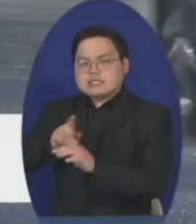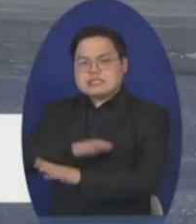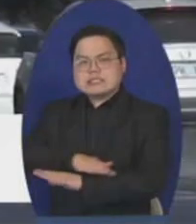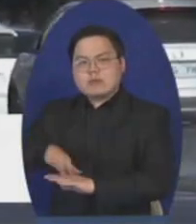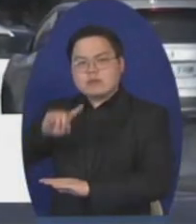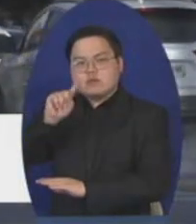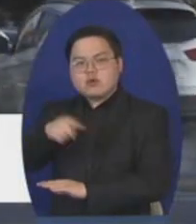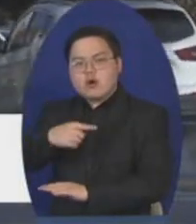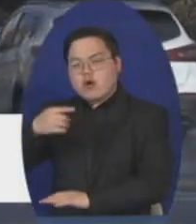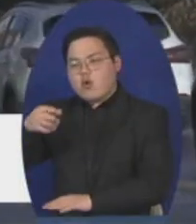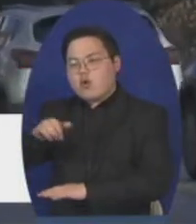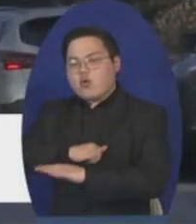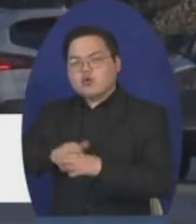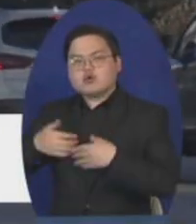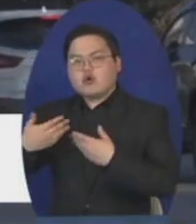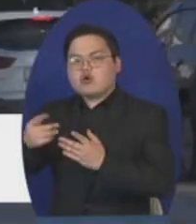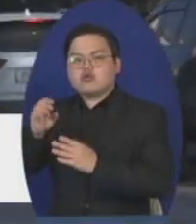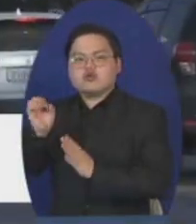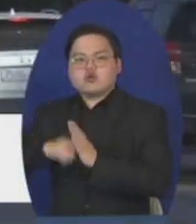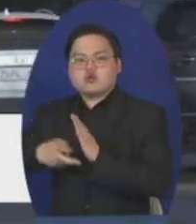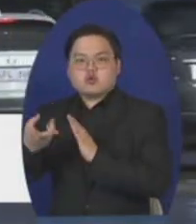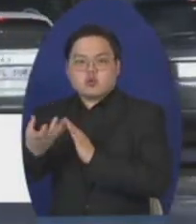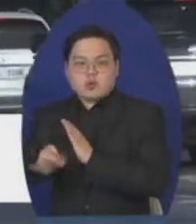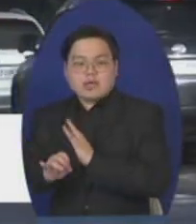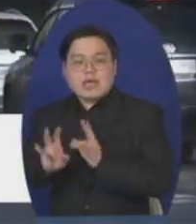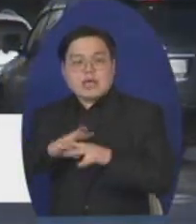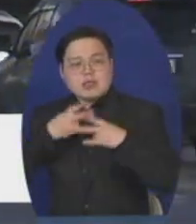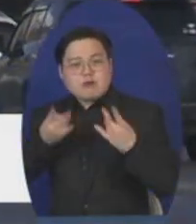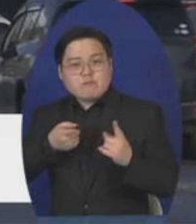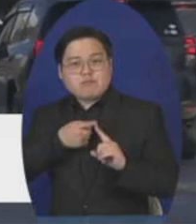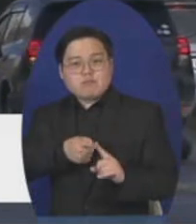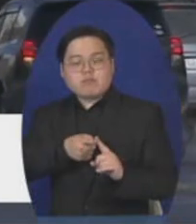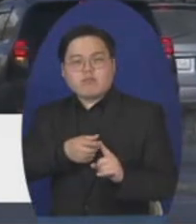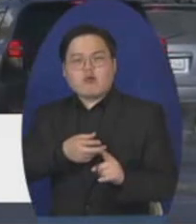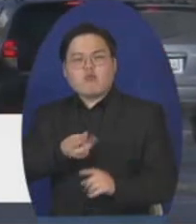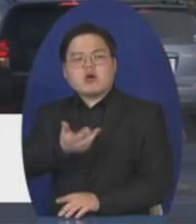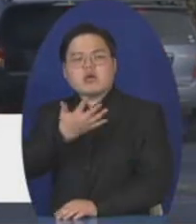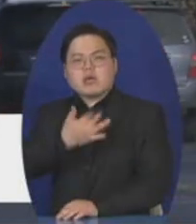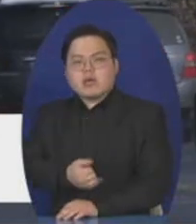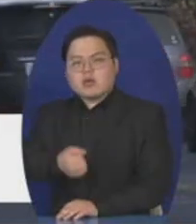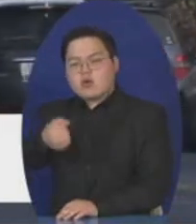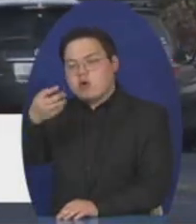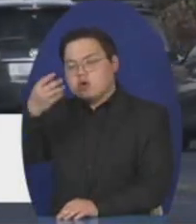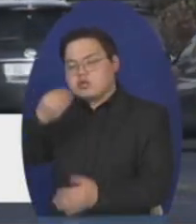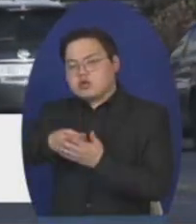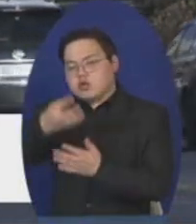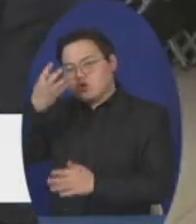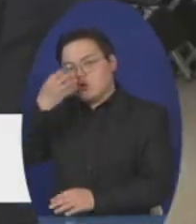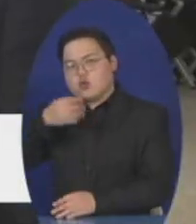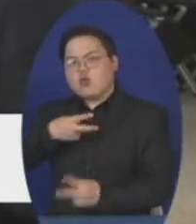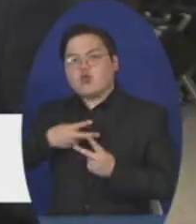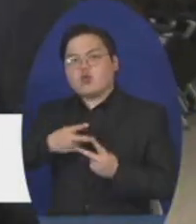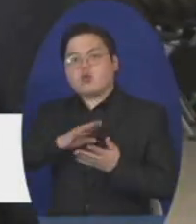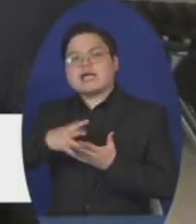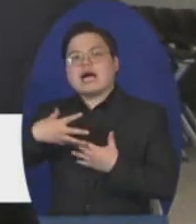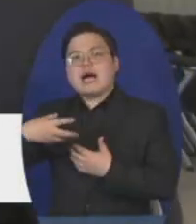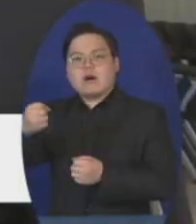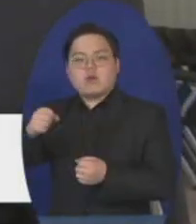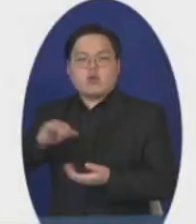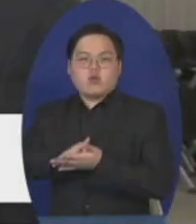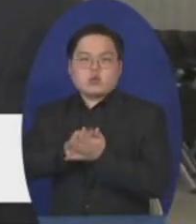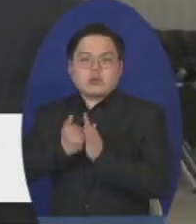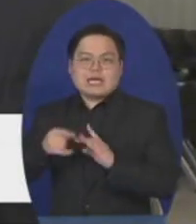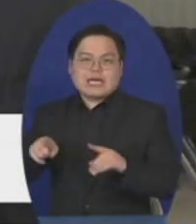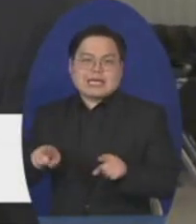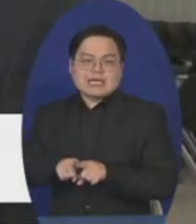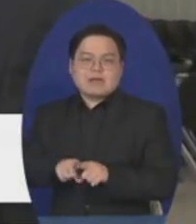зөвшөөрөл улсаас олохгүй байх гэх мэт. Харин нийгмийн чиглэлд бол өртгийг нь тооцоод улс үйлчлэгийг нь худалдаж авна. Төр хувийн өвчлөлийн түншлэлийн